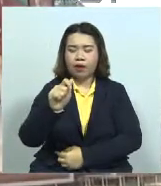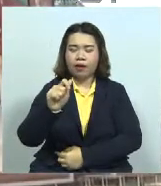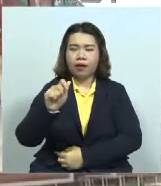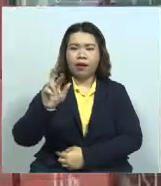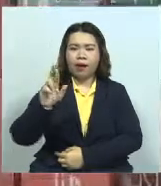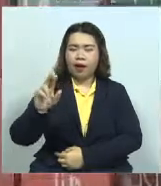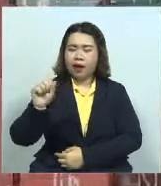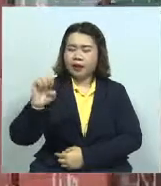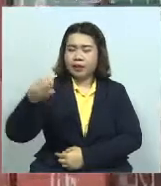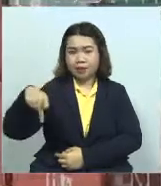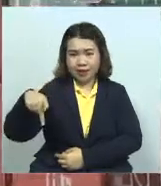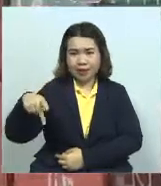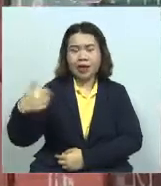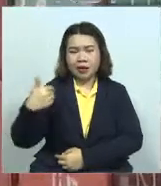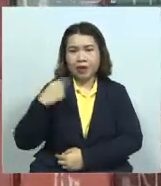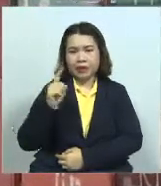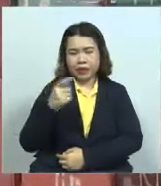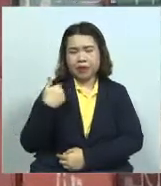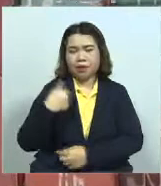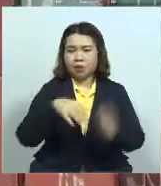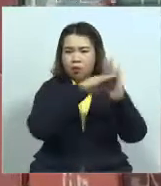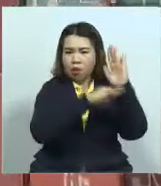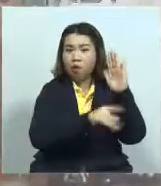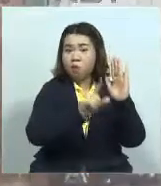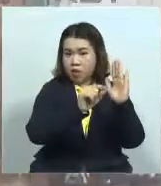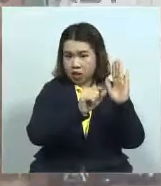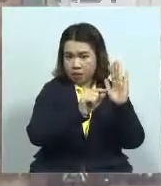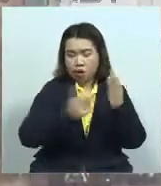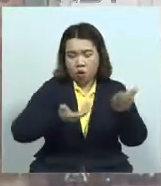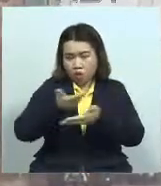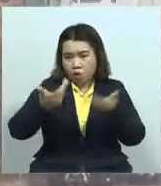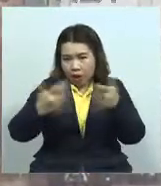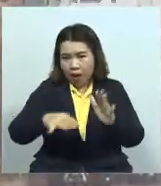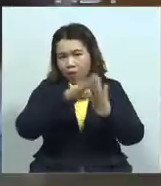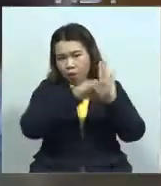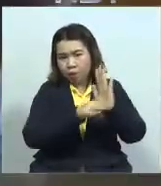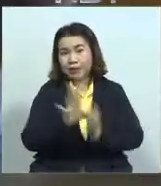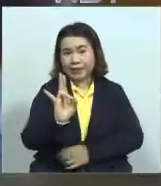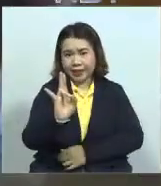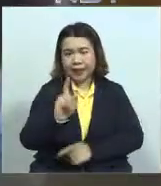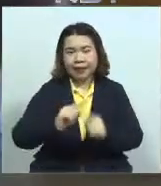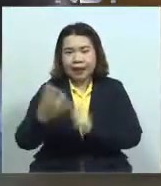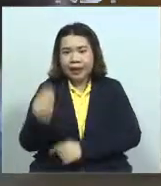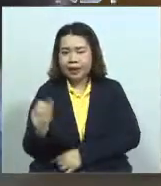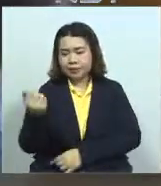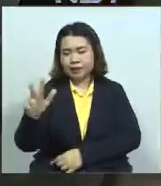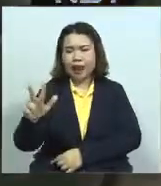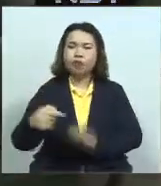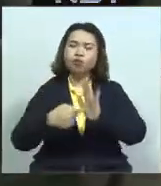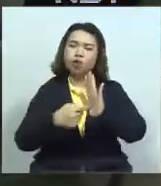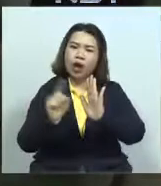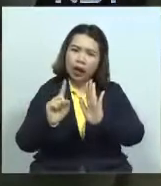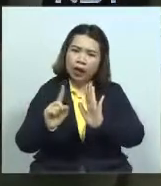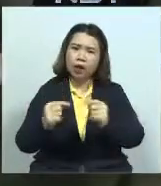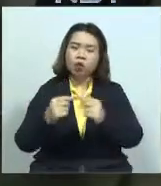ะฝ่ายอาเซียนครับซึ่งล่าสุดจาก20บทที่ต้องมีการพูดคุยกันได้เจรจาแล้วเสร็จไปแล้ว7บทส่วนอีก13บทอย่างเช่นการ